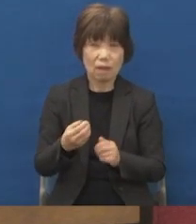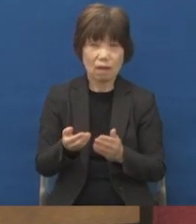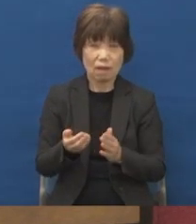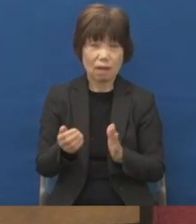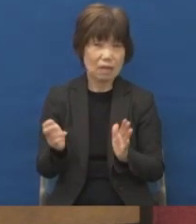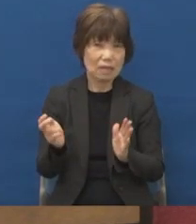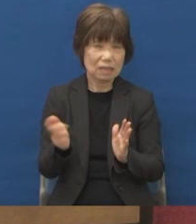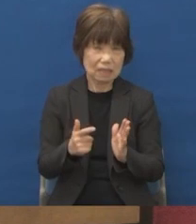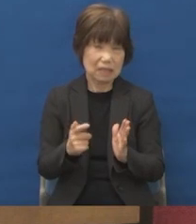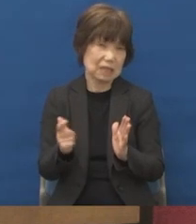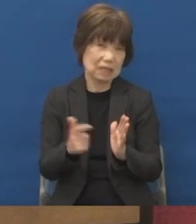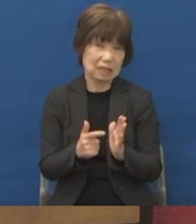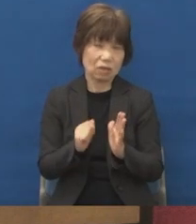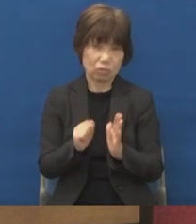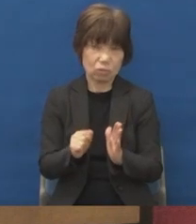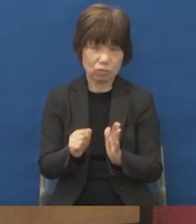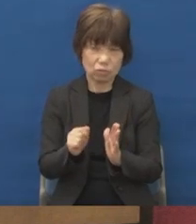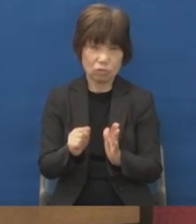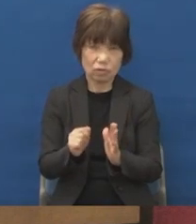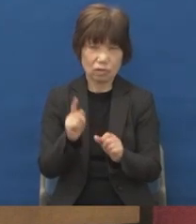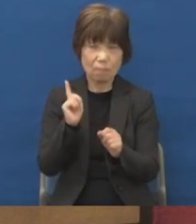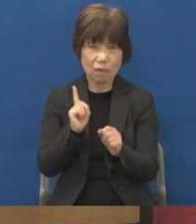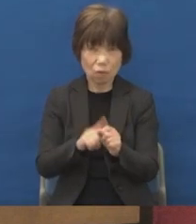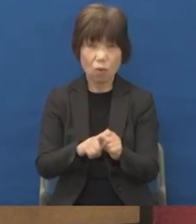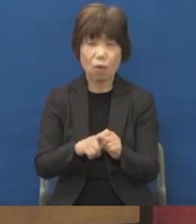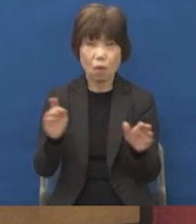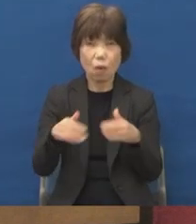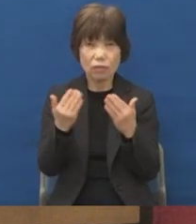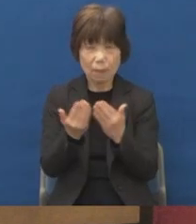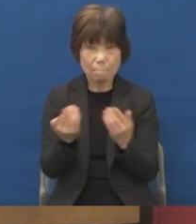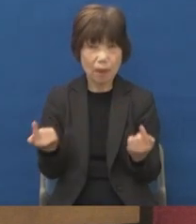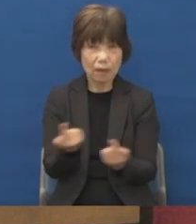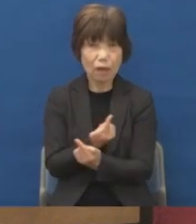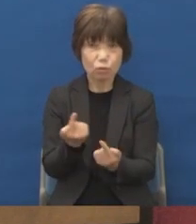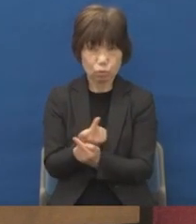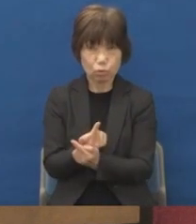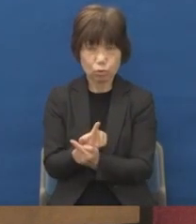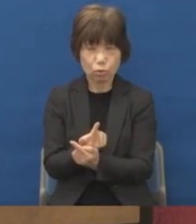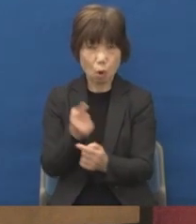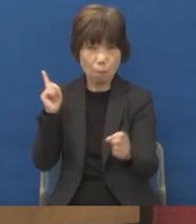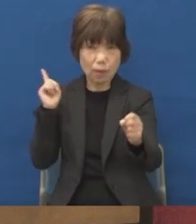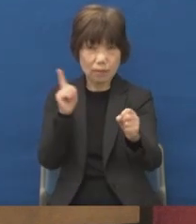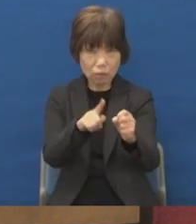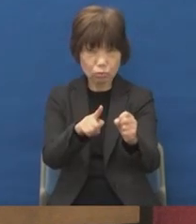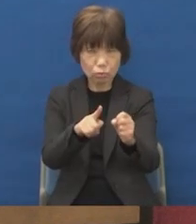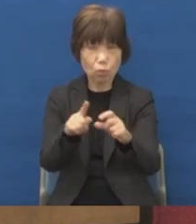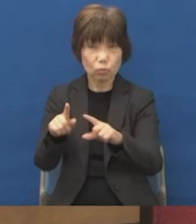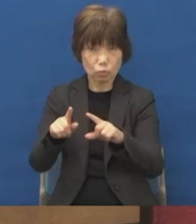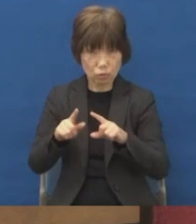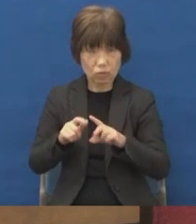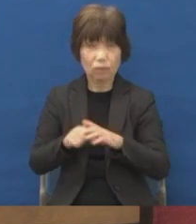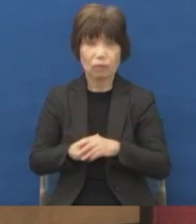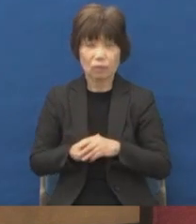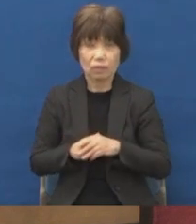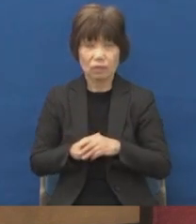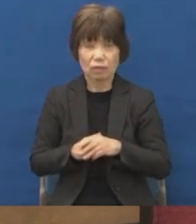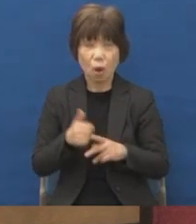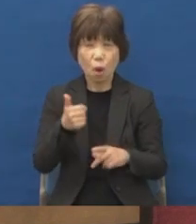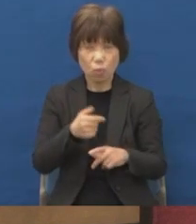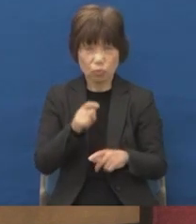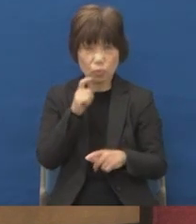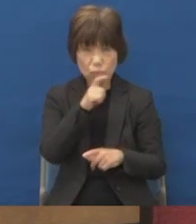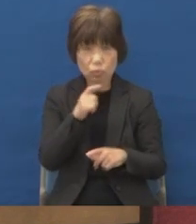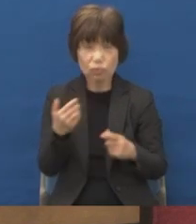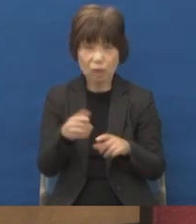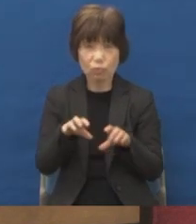期ダクタイル鋳鉄管の全面解消を目指すとのことであり、その後も老朽化する管